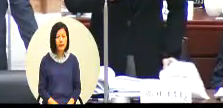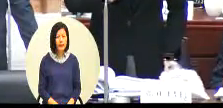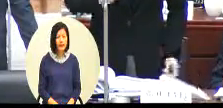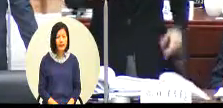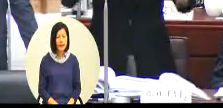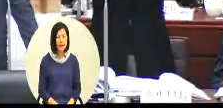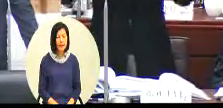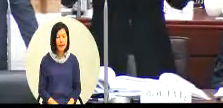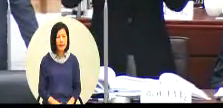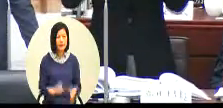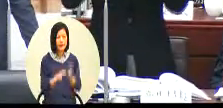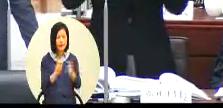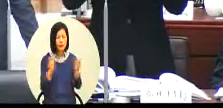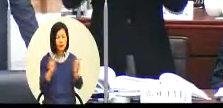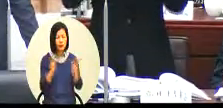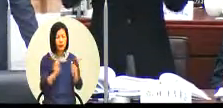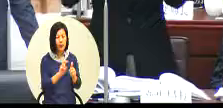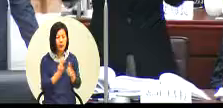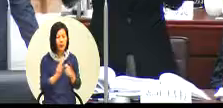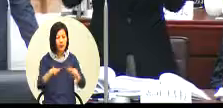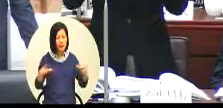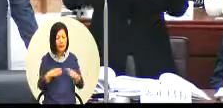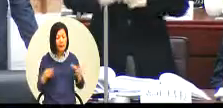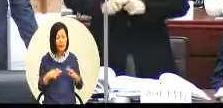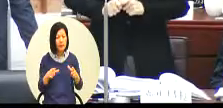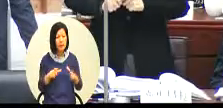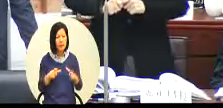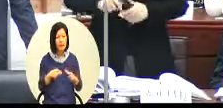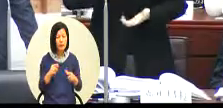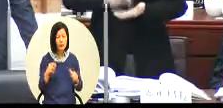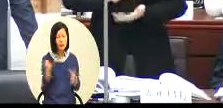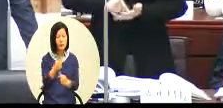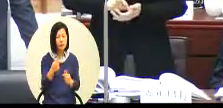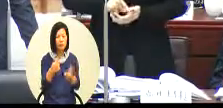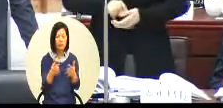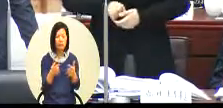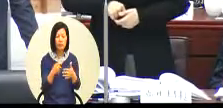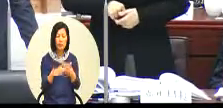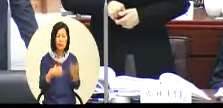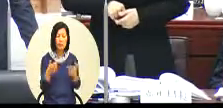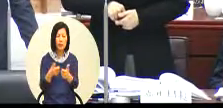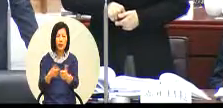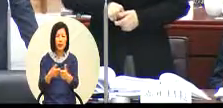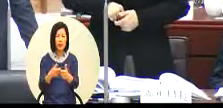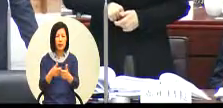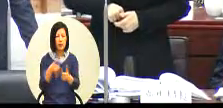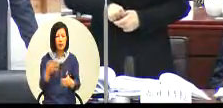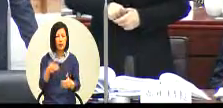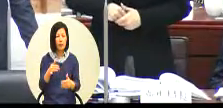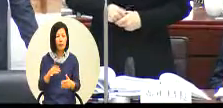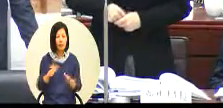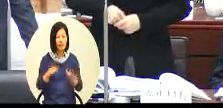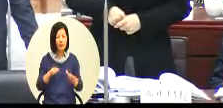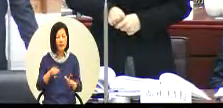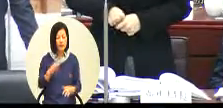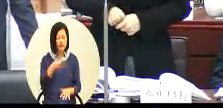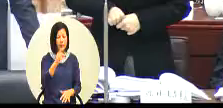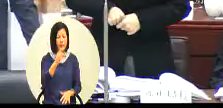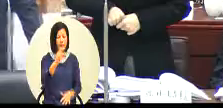巷弄长照站的规模跟服务项目不没有完全吻合，但是我们目前的关怀站是